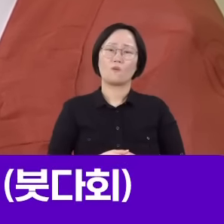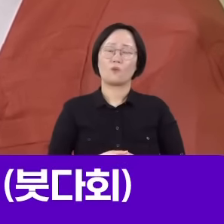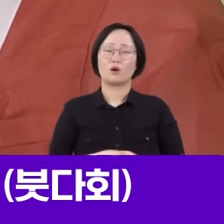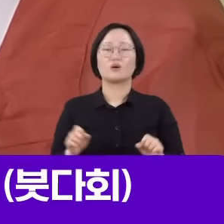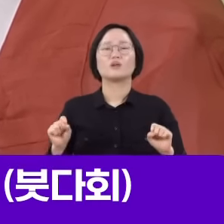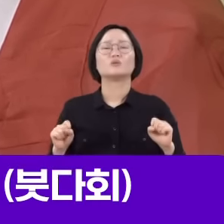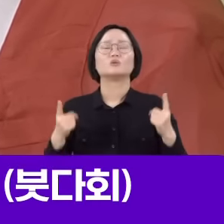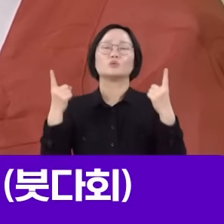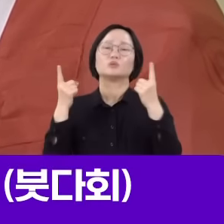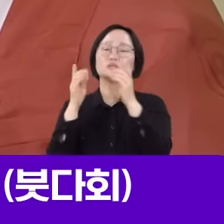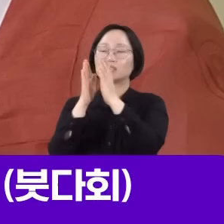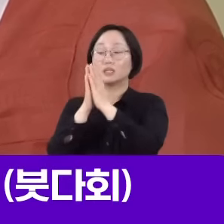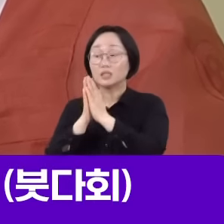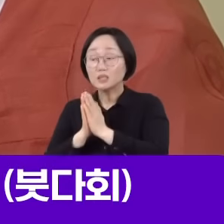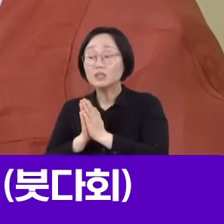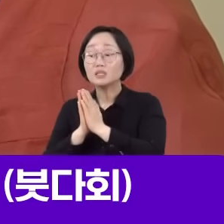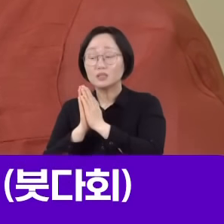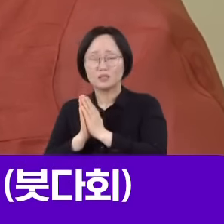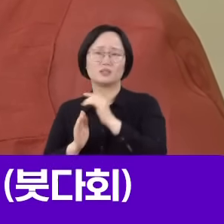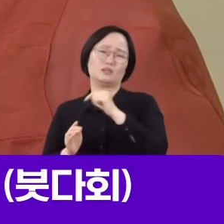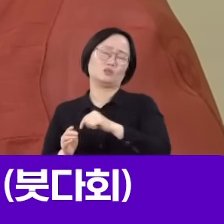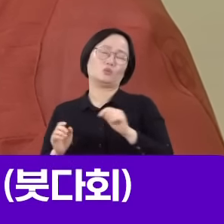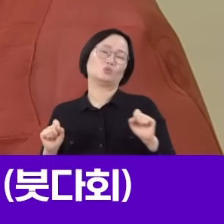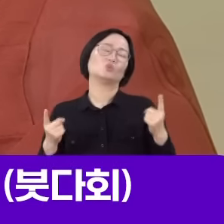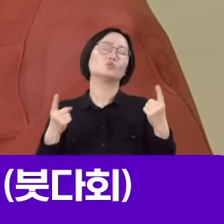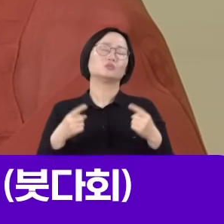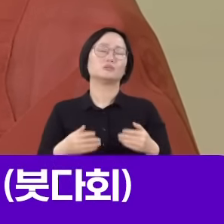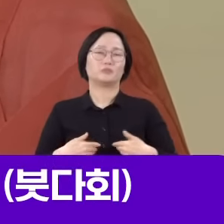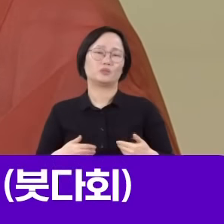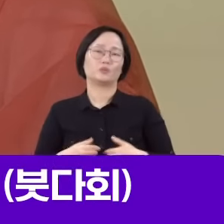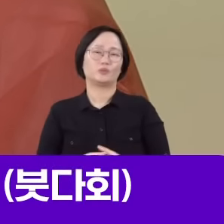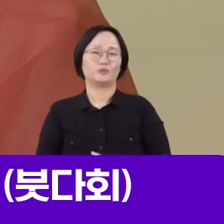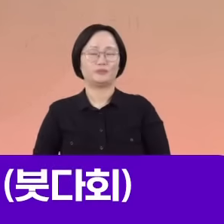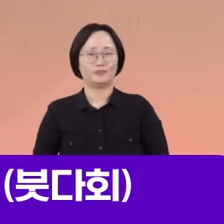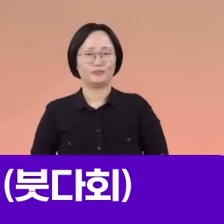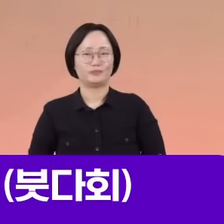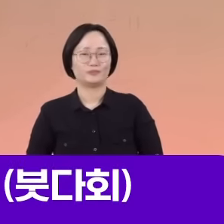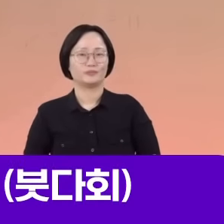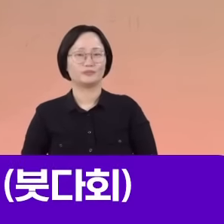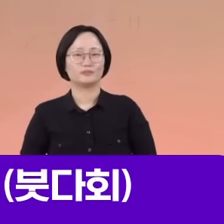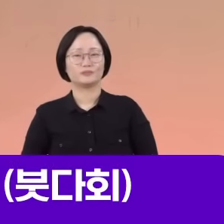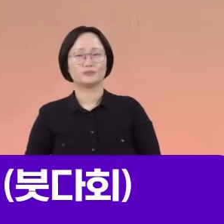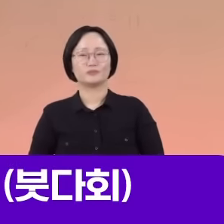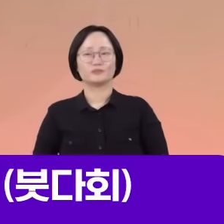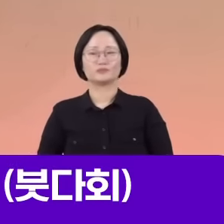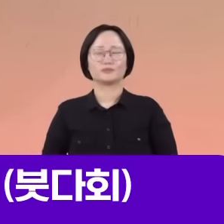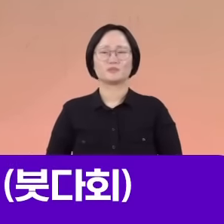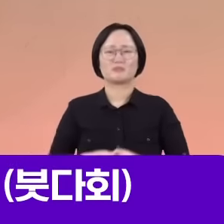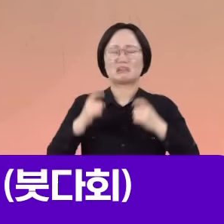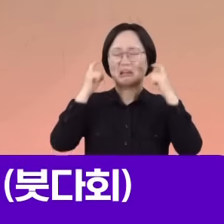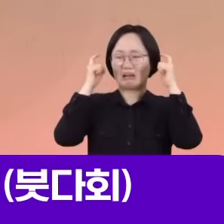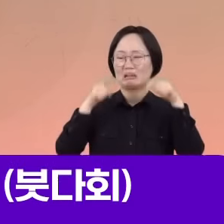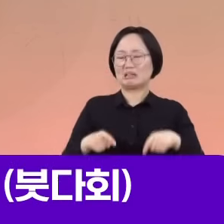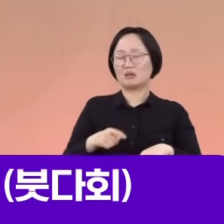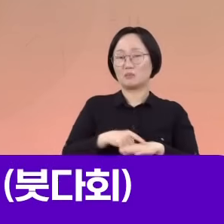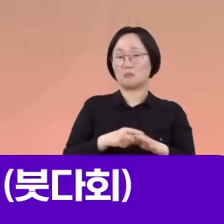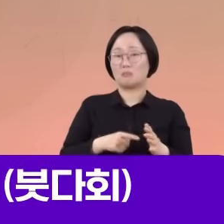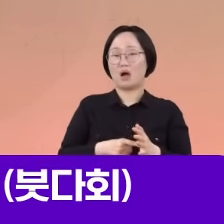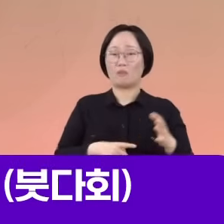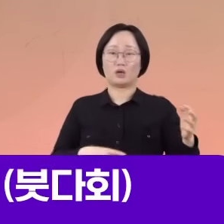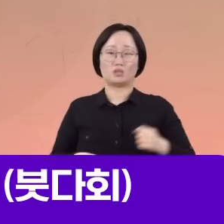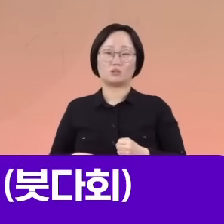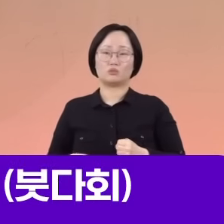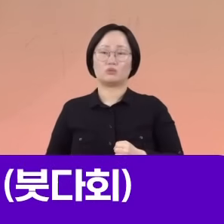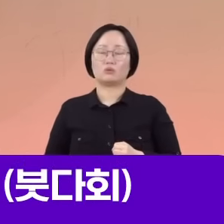복용하거나 치료를 받으면서 기도하시기 바랍니다 그래서 괜히 또 어리석은 마음으로 아유 나는